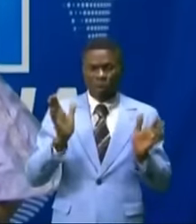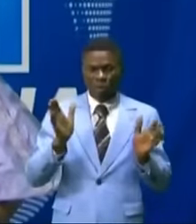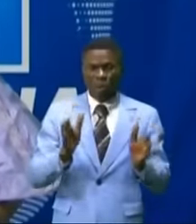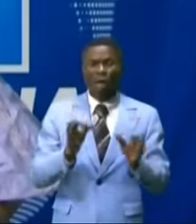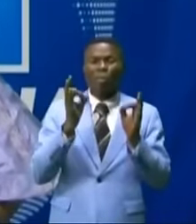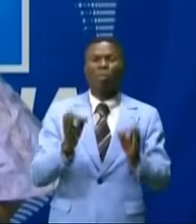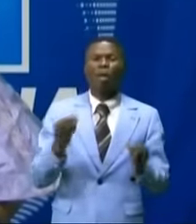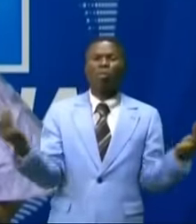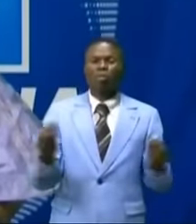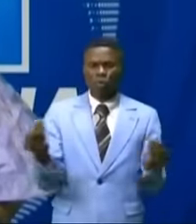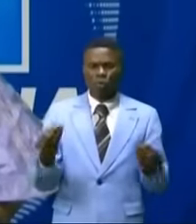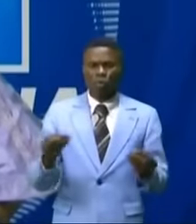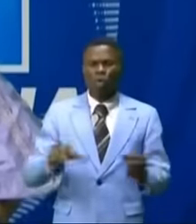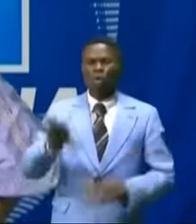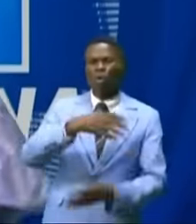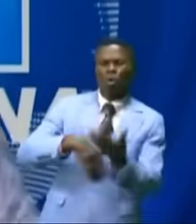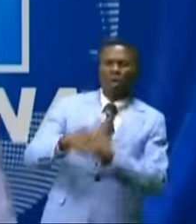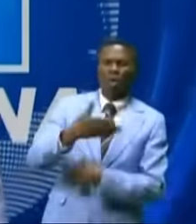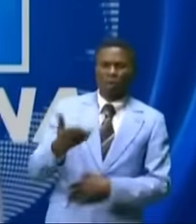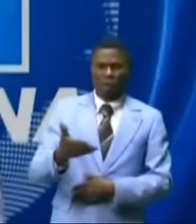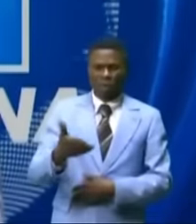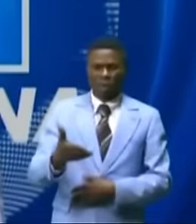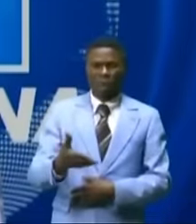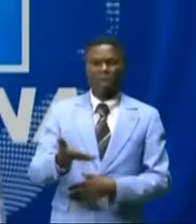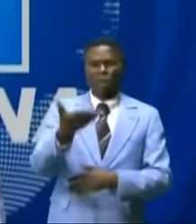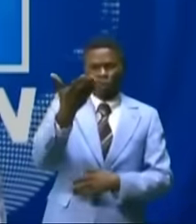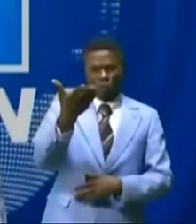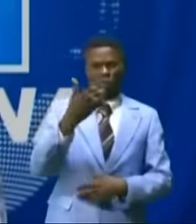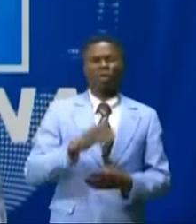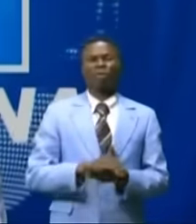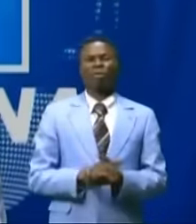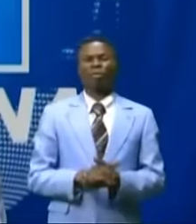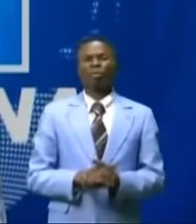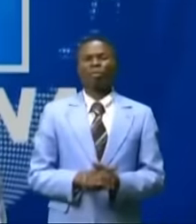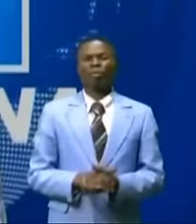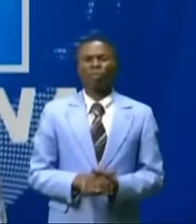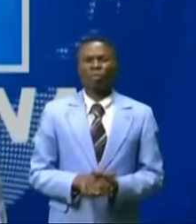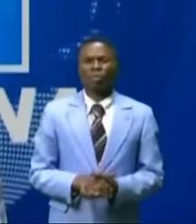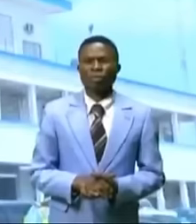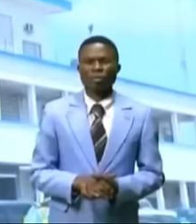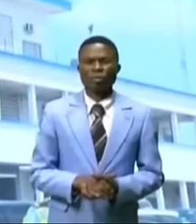qui est à la base de ces agitations? Tentative de réponse avec Fifi Mukundi, Guilain Kasso.